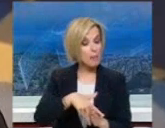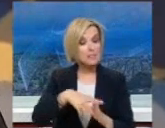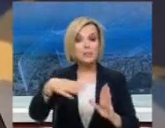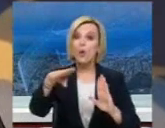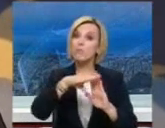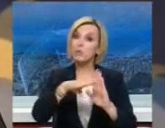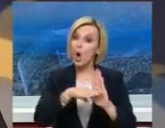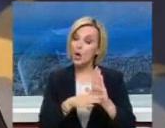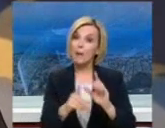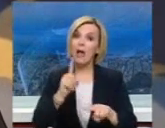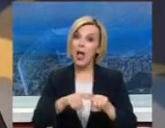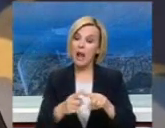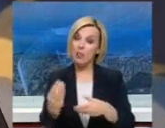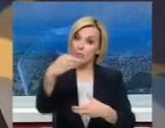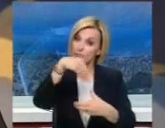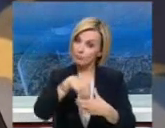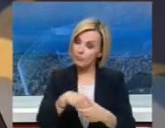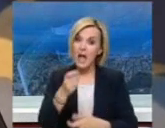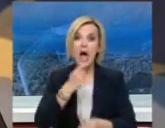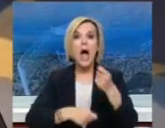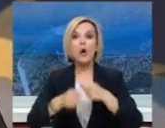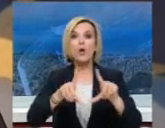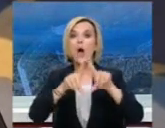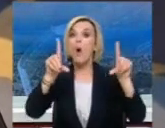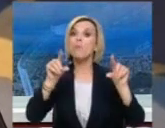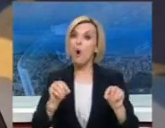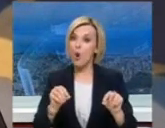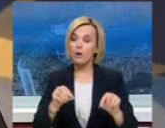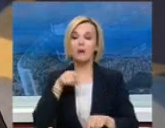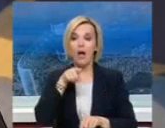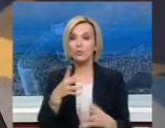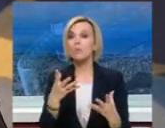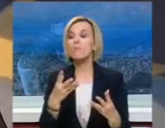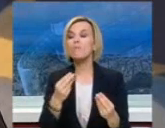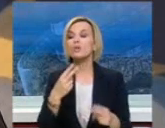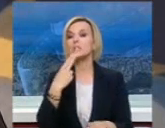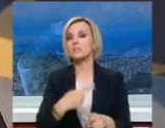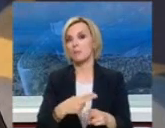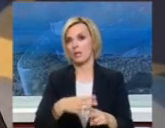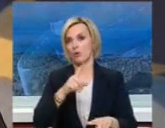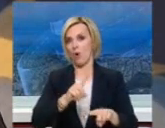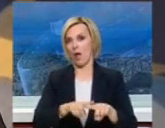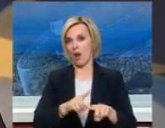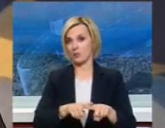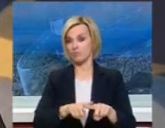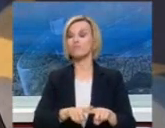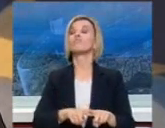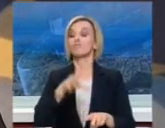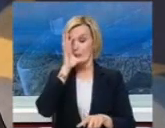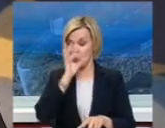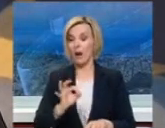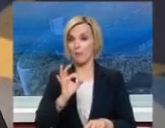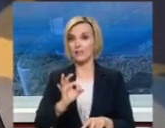αγοράς ομολόγων είναι ιδιαίτερα σημαντική για τη χώρα μας με την ξεχωριστή διακριτή αναφορά που γίνεται σε